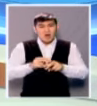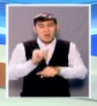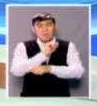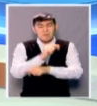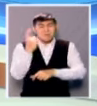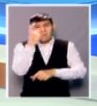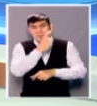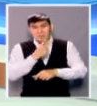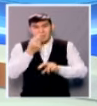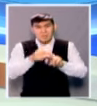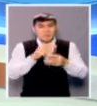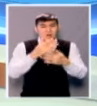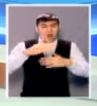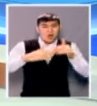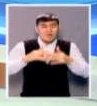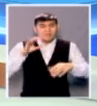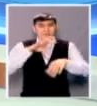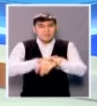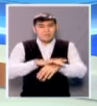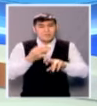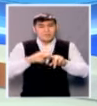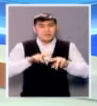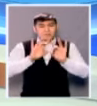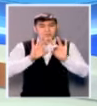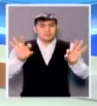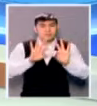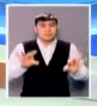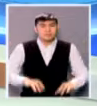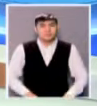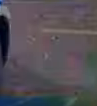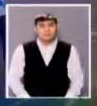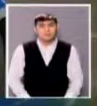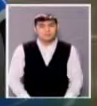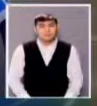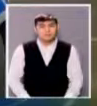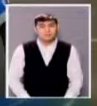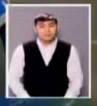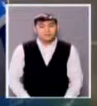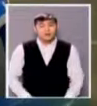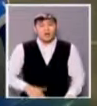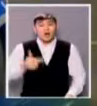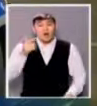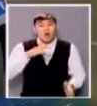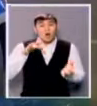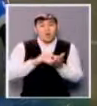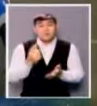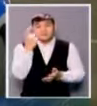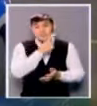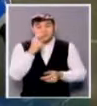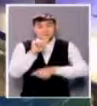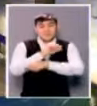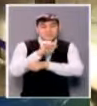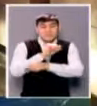күйінде жүргізіп, тағы қолға түсіп жатыр. Тақырыпты тілші тарқатсын. Мұнайлы өңірде ішімдік ішіп темір